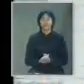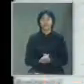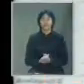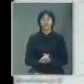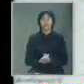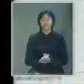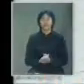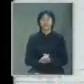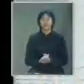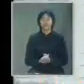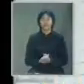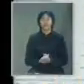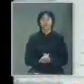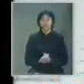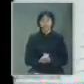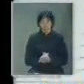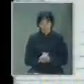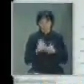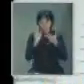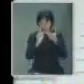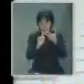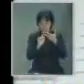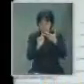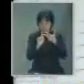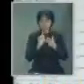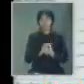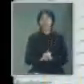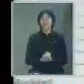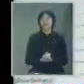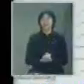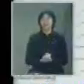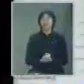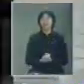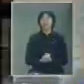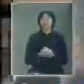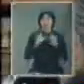อีกราคาหนึ่งนะครับอันนี้